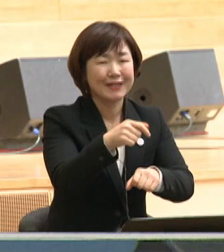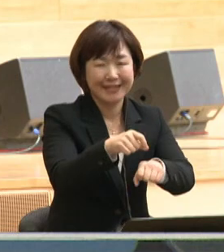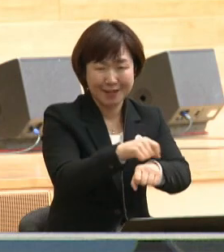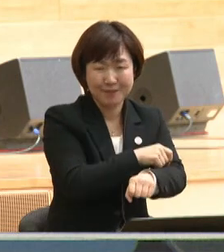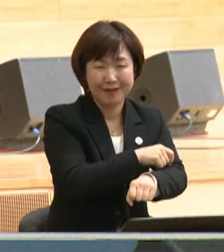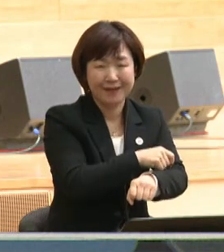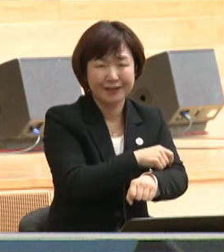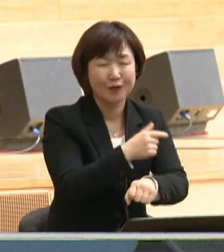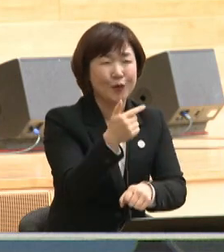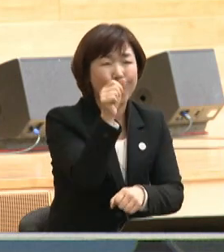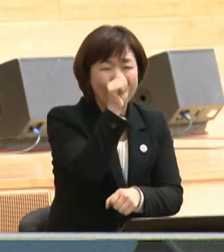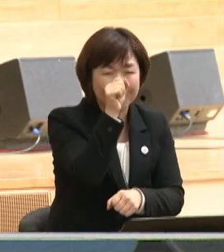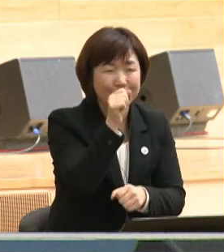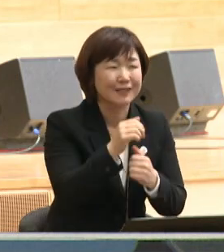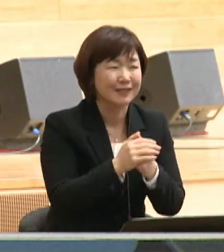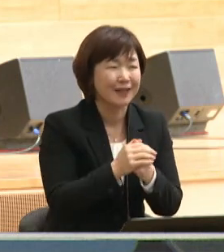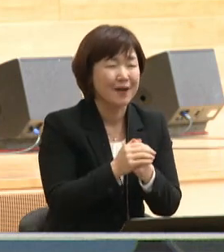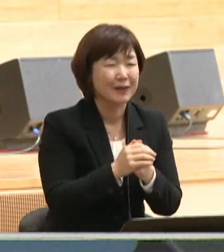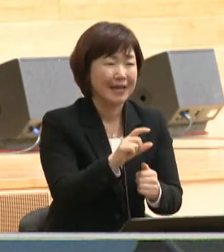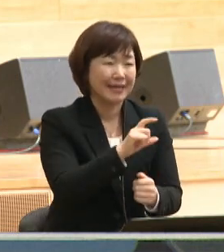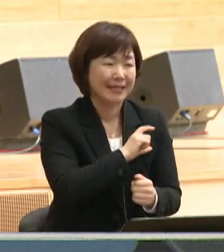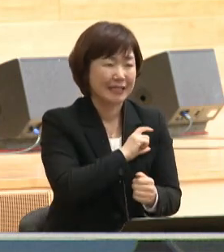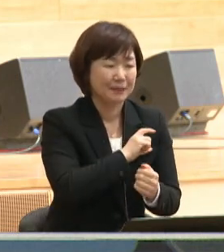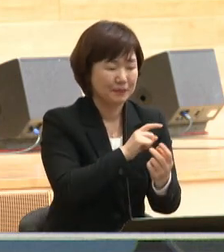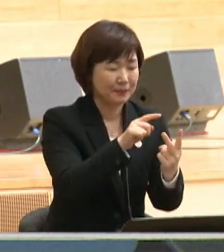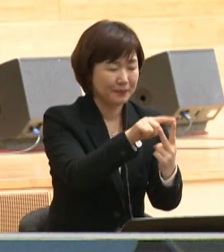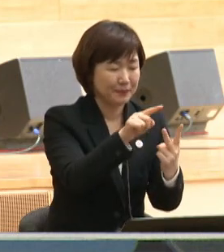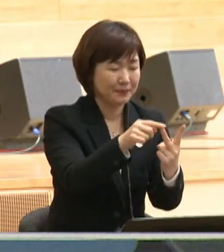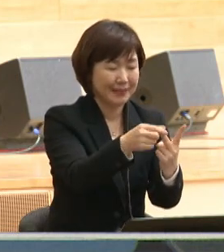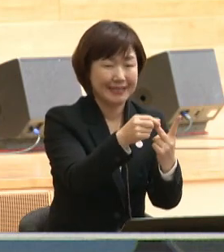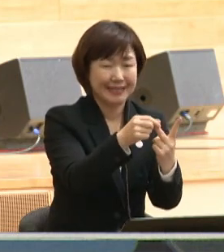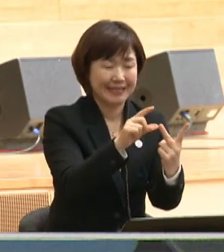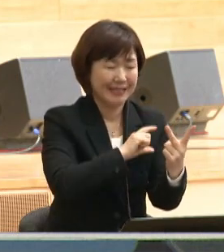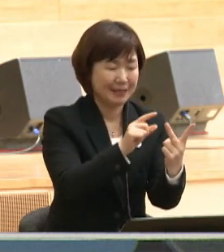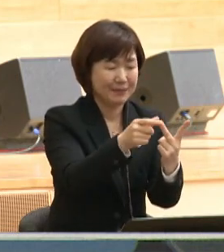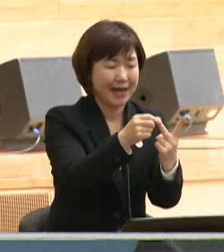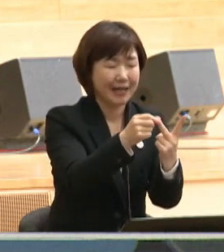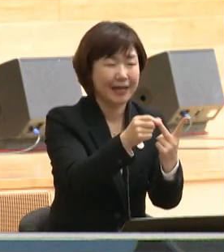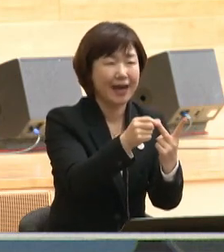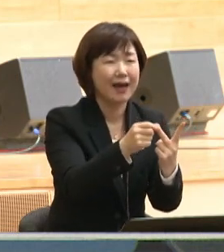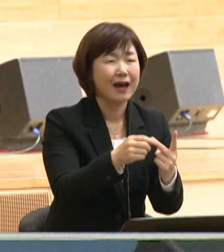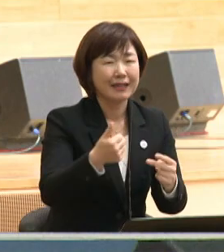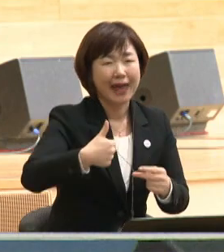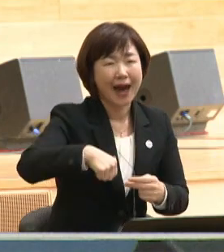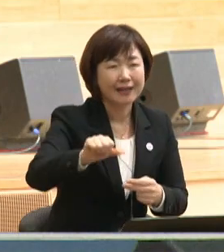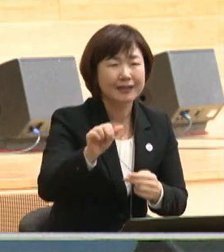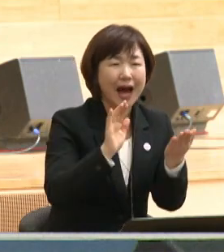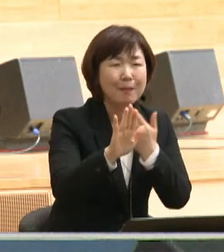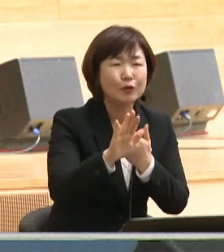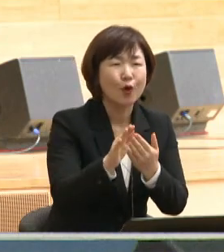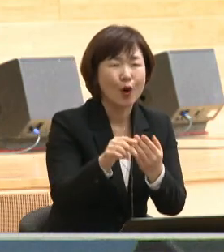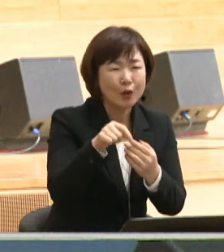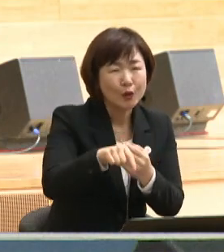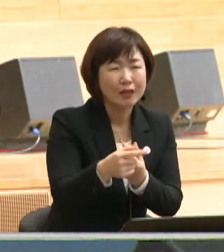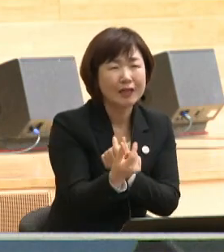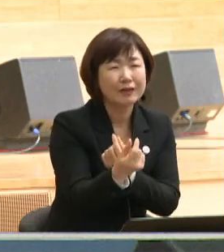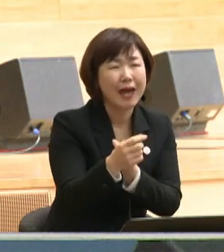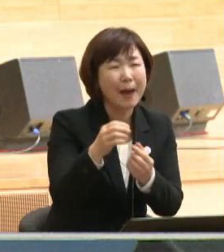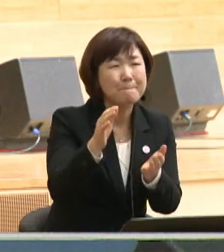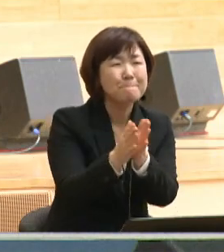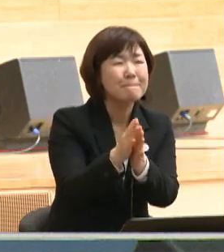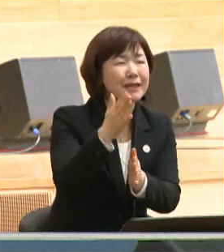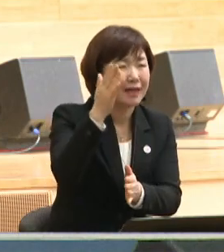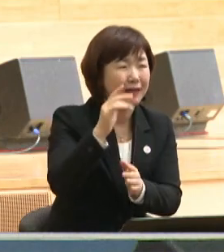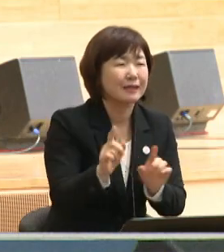좋아졌어요 이름 한 글자에 아들이 이렇게 살면 좋겠다는 그 마음을 꾹꾹 눌러 담아